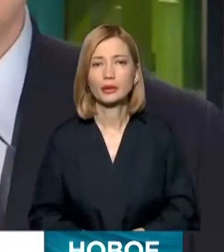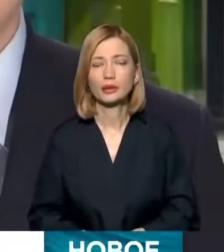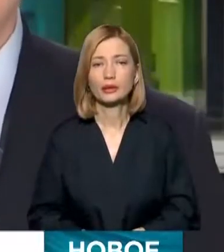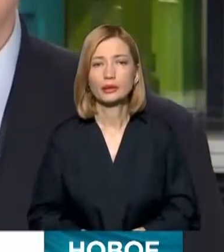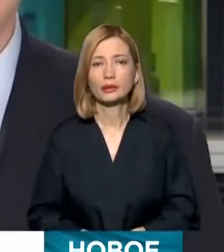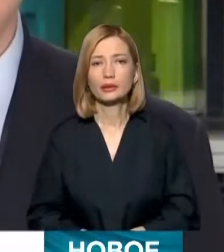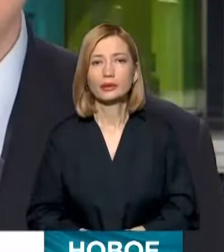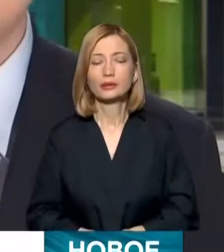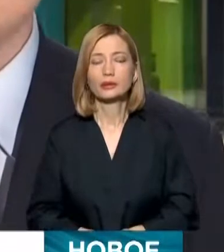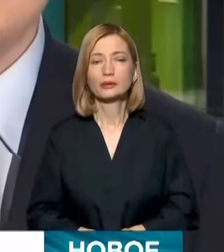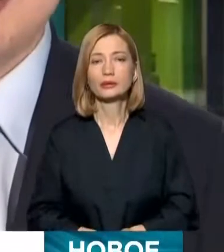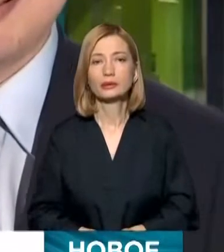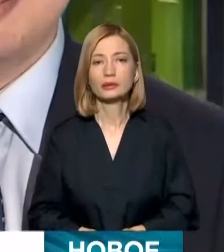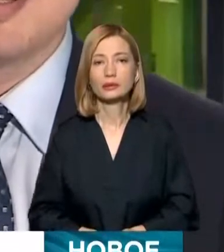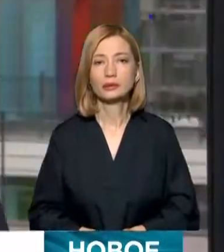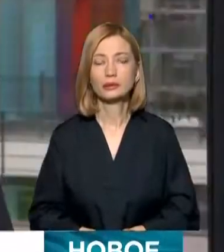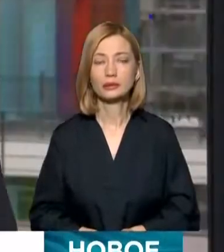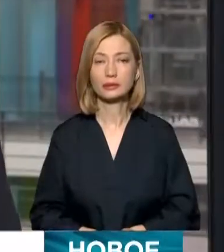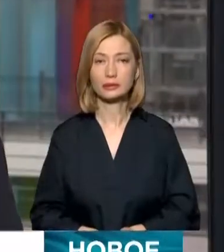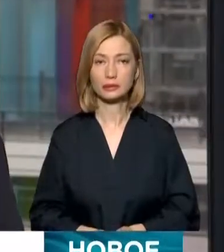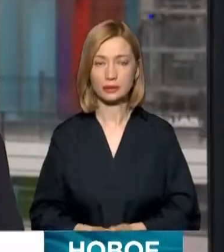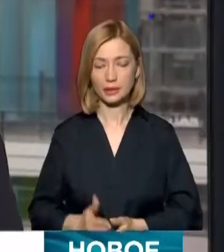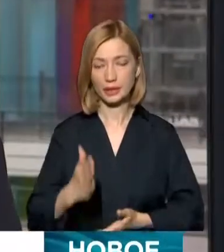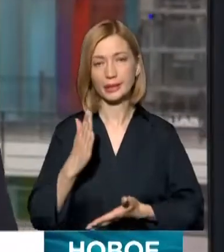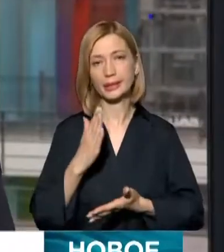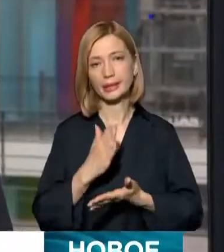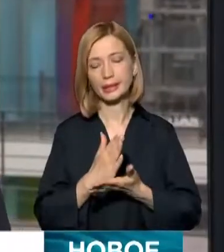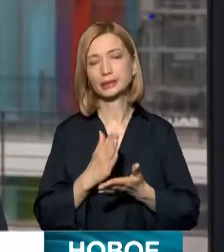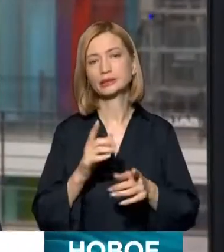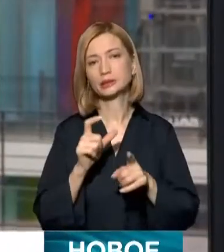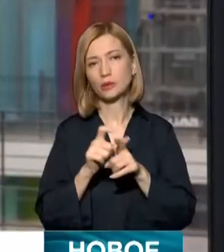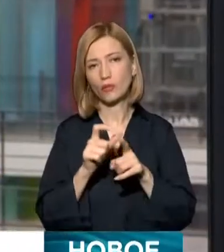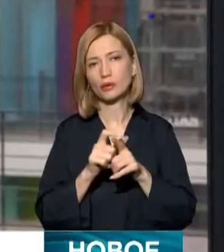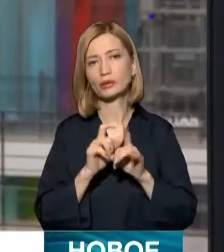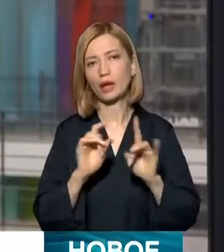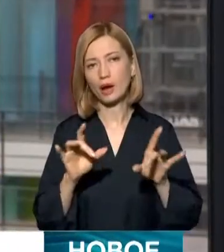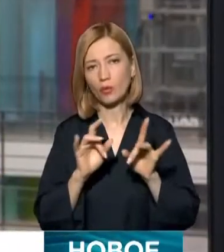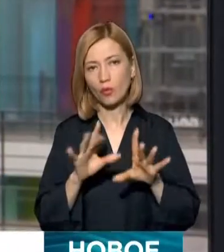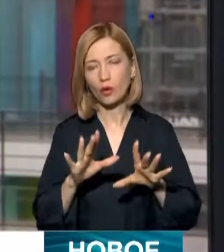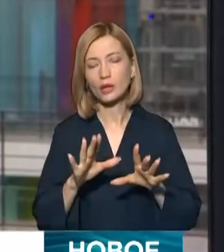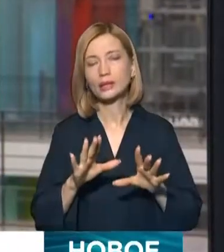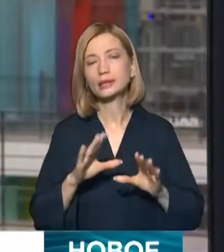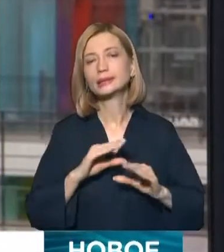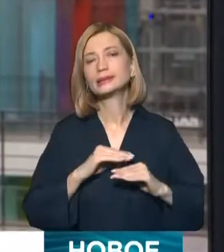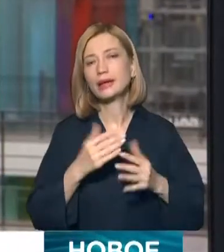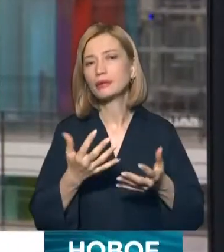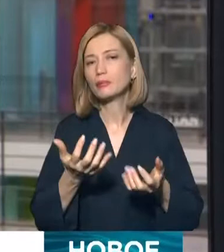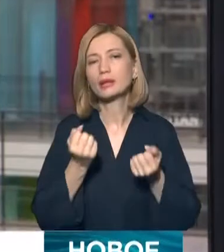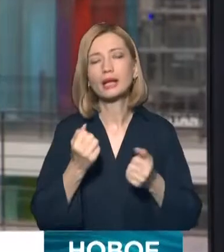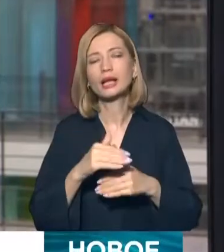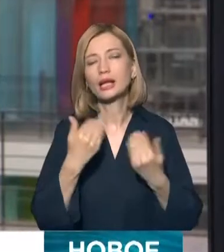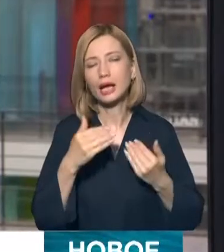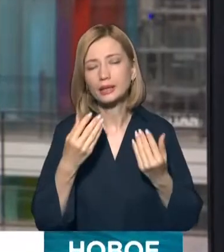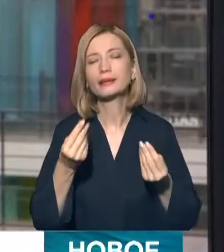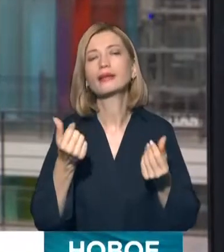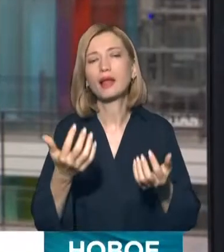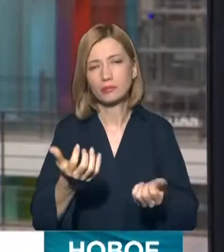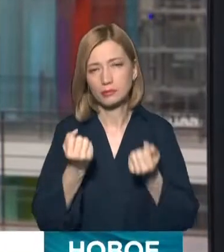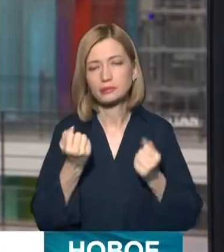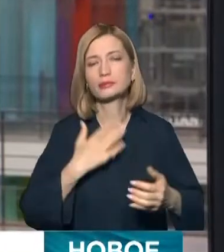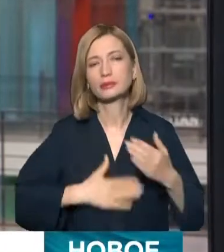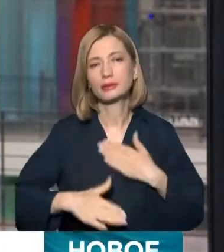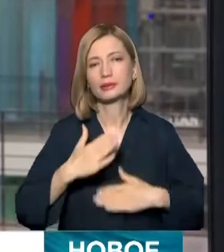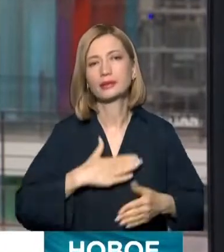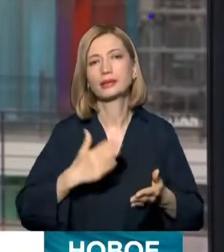Смотрите, ну, генерально, знаете, такая есть классная фраза. Мало кто любит принимать советы, все любят принимать деньги. Стало быть, деньги лучше,